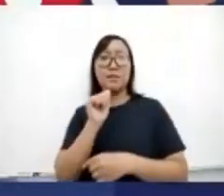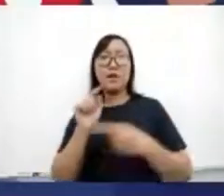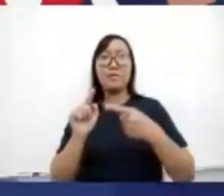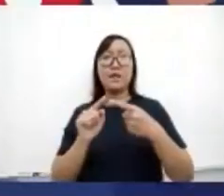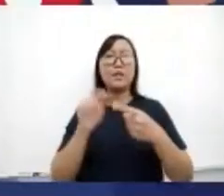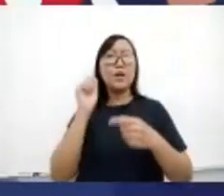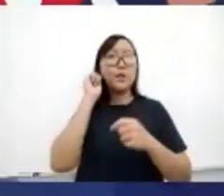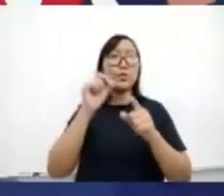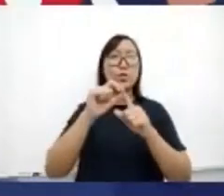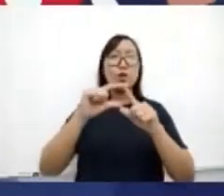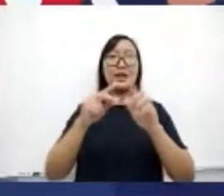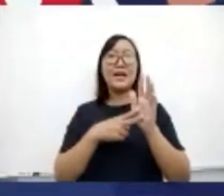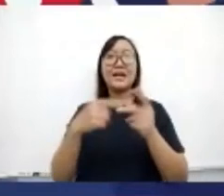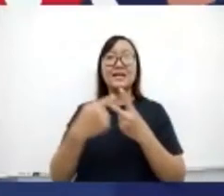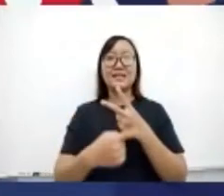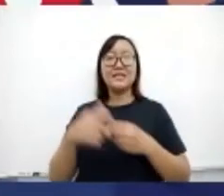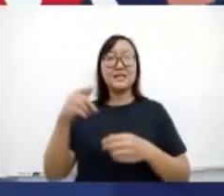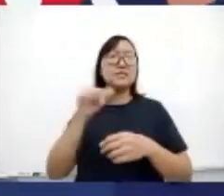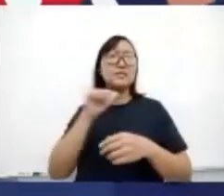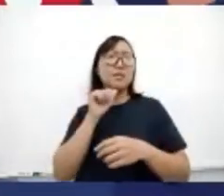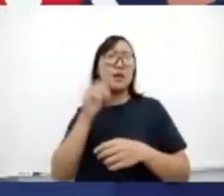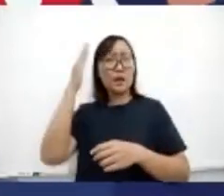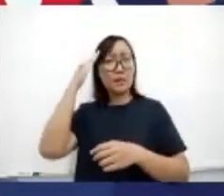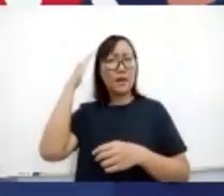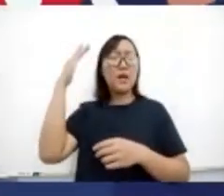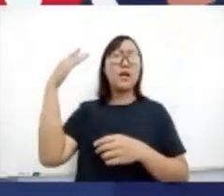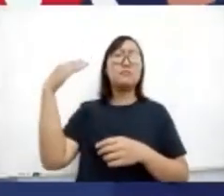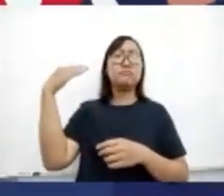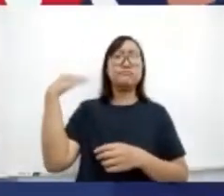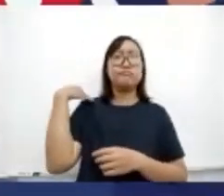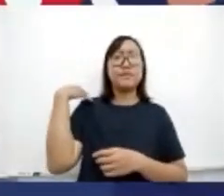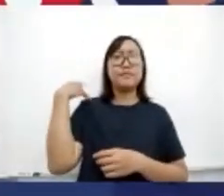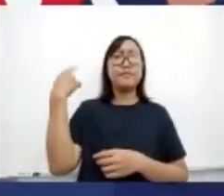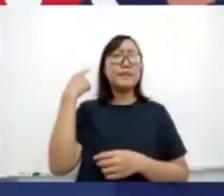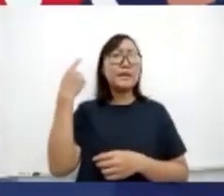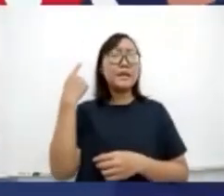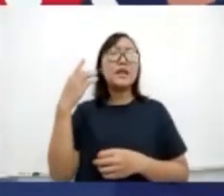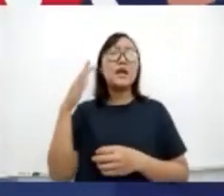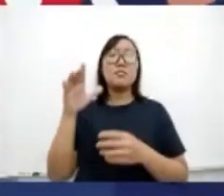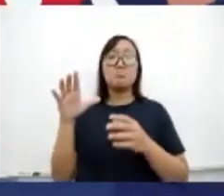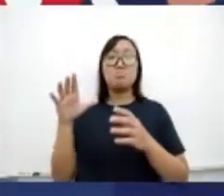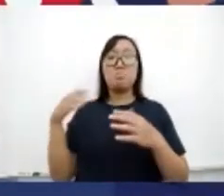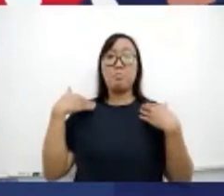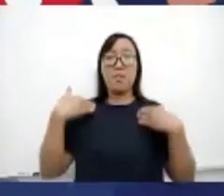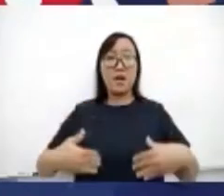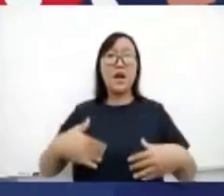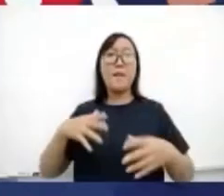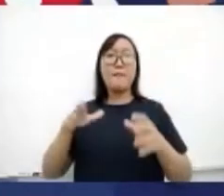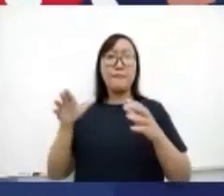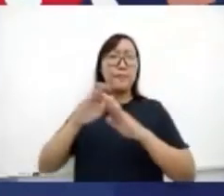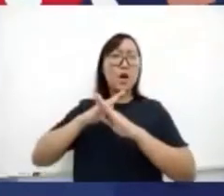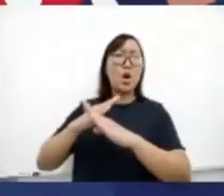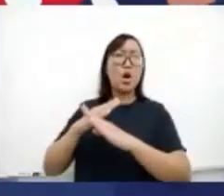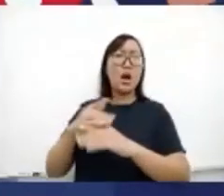ibu dan Wulandari kepala seksi kerjasama instansi pemerintah dari Badan Nasional penanggulangan terorisme kemudian ada